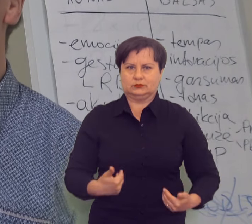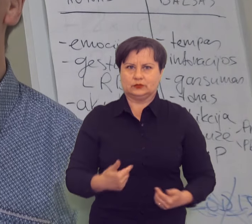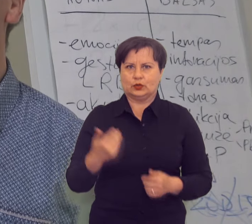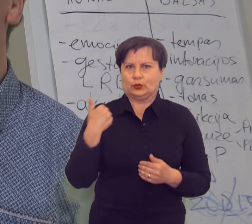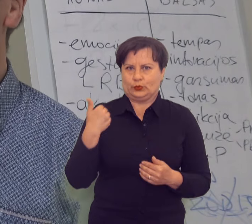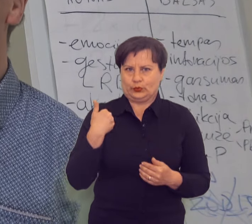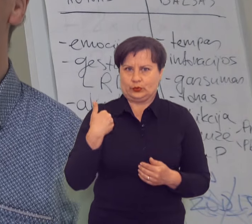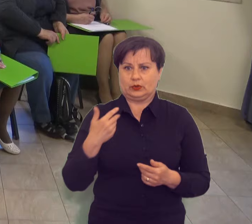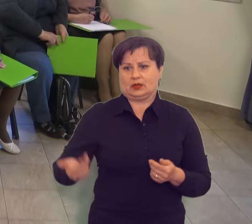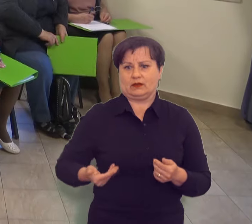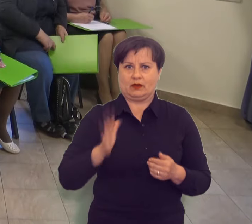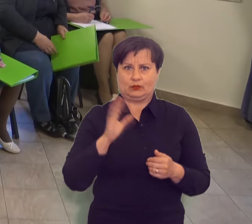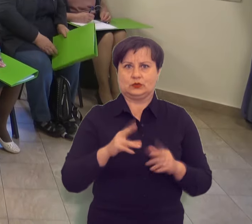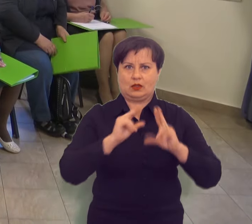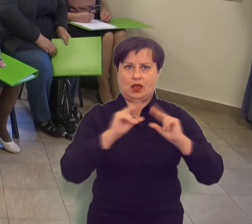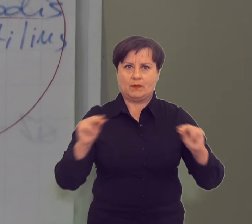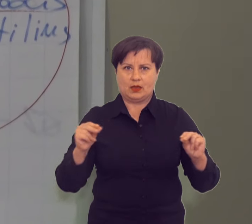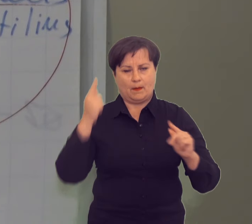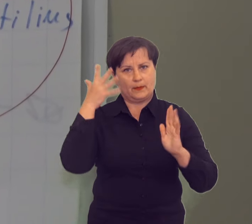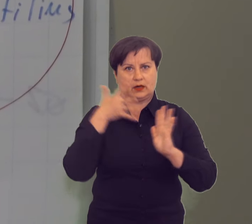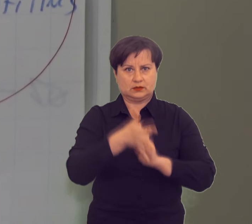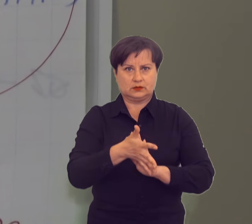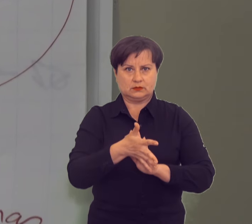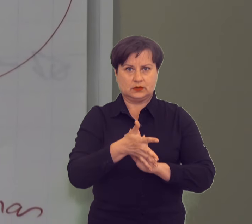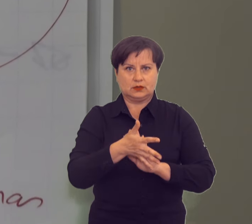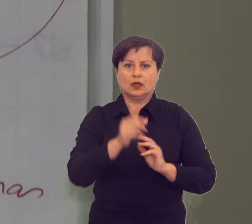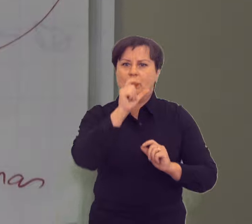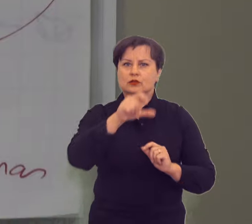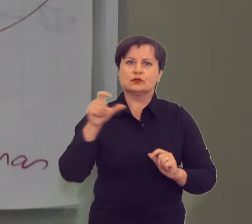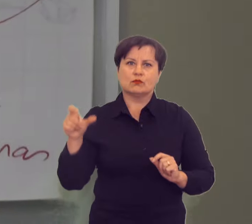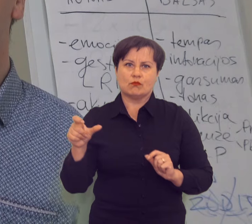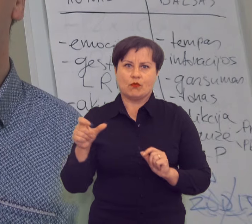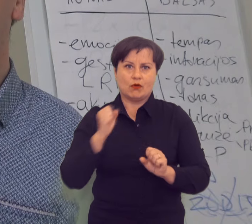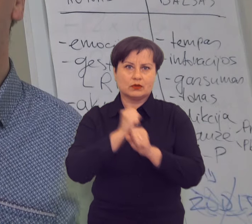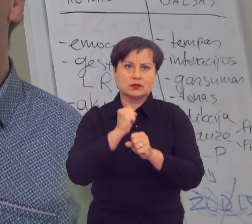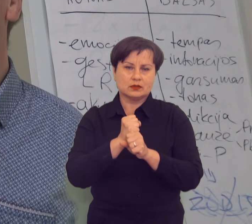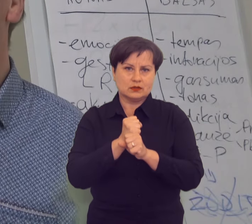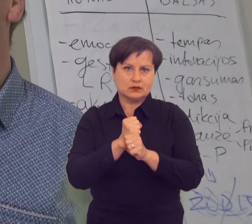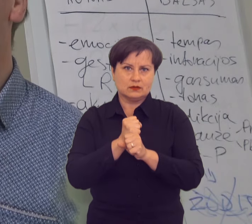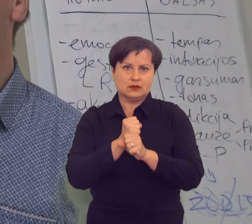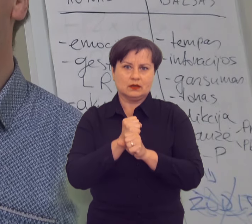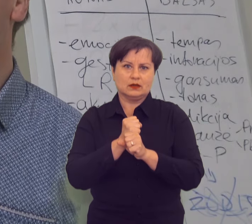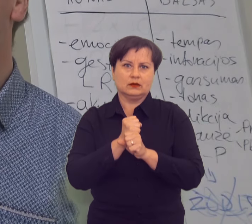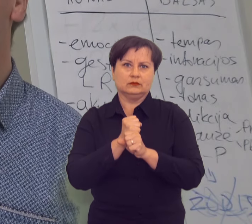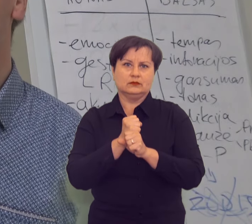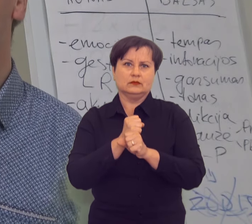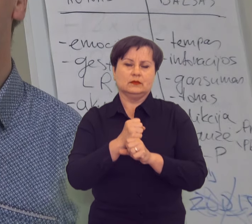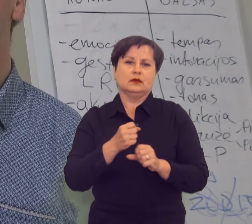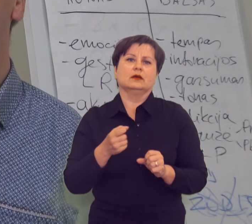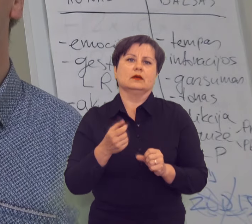viskas paprasta. Gyvenimas tada bus laimingas, prasmingas. Ir žmonės dirbdami darbą pagal savo